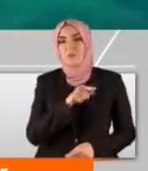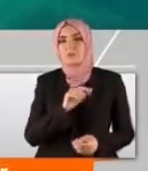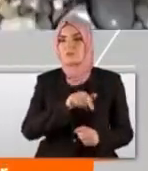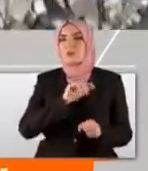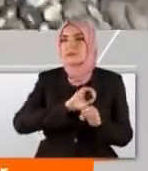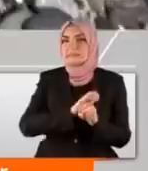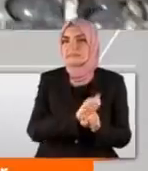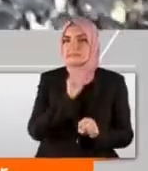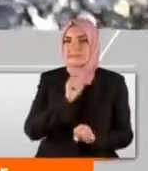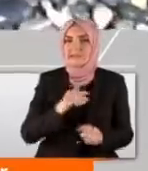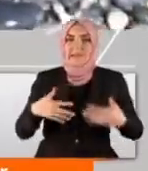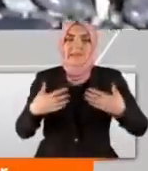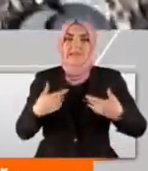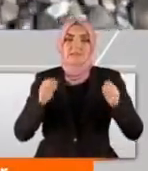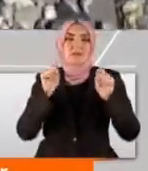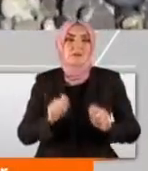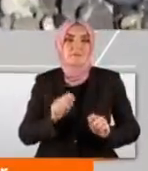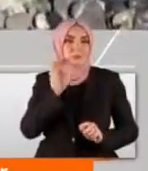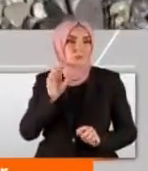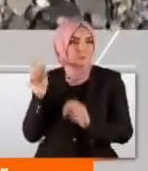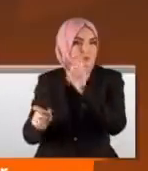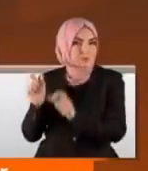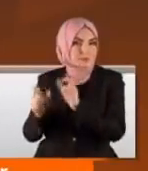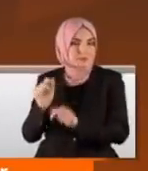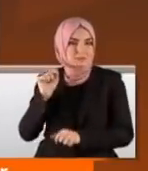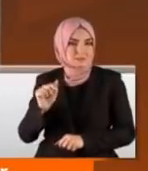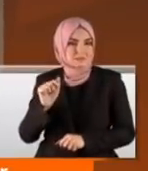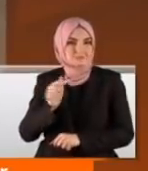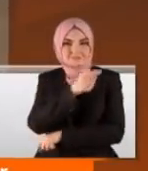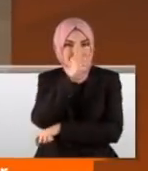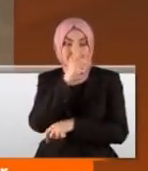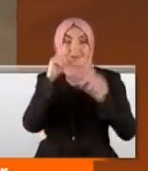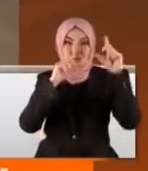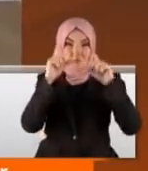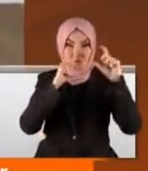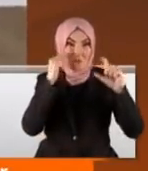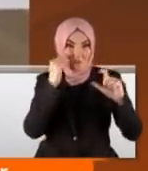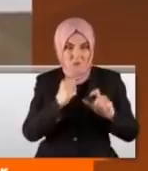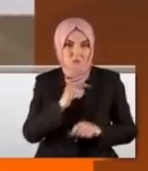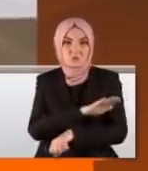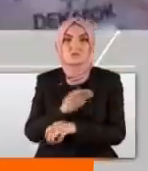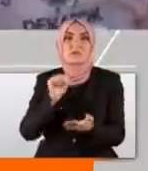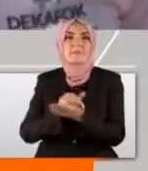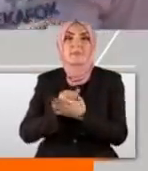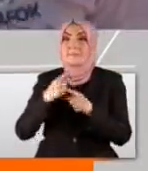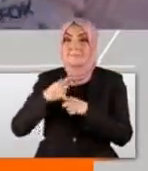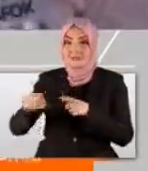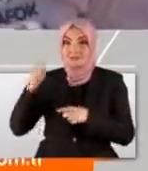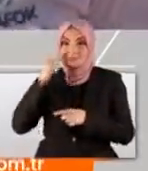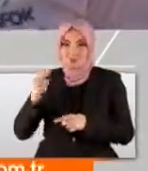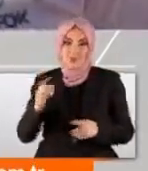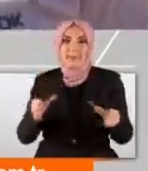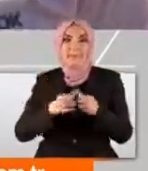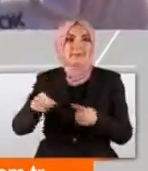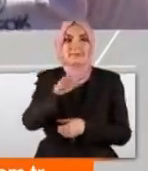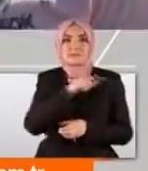sözde eğlenceye dönüştüren turistler çektikleri fotoğraf karelerini sosyal medyadan paylaşınca ekipler harekete geçti. Bu elem verici